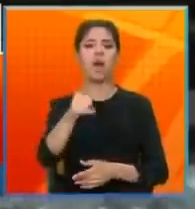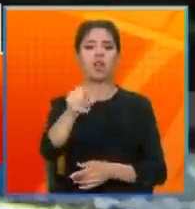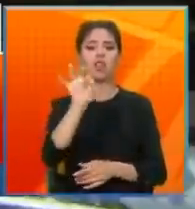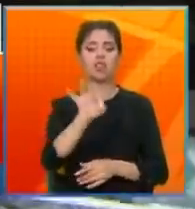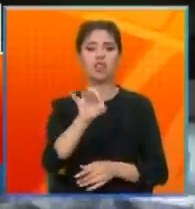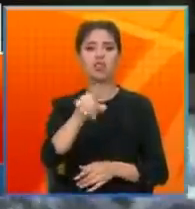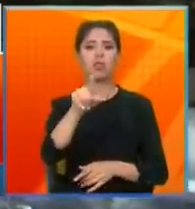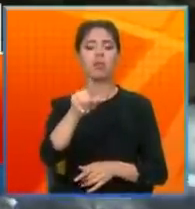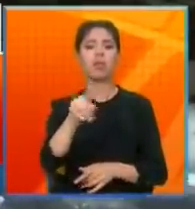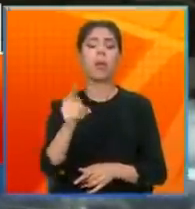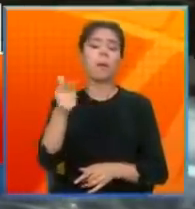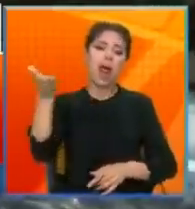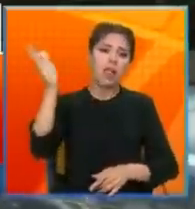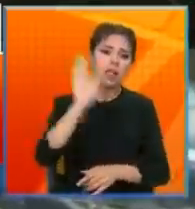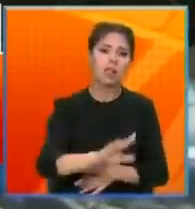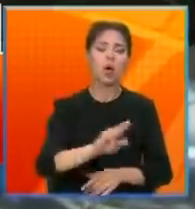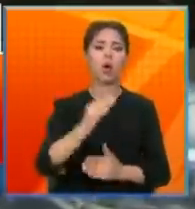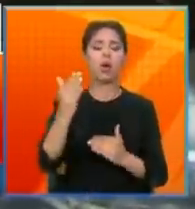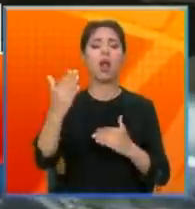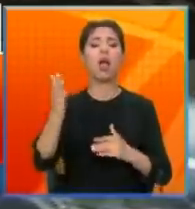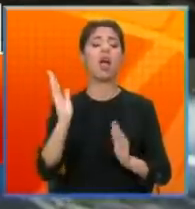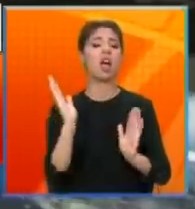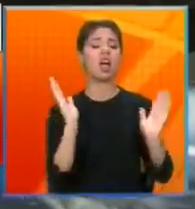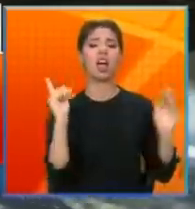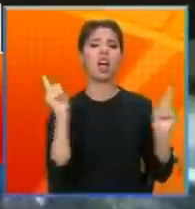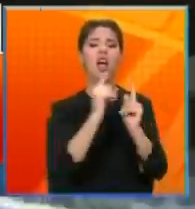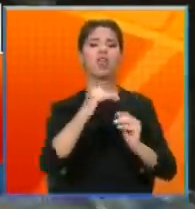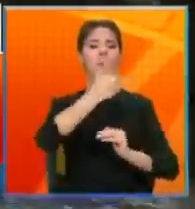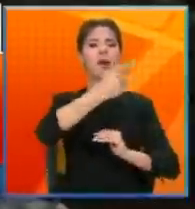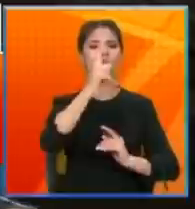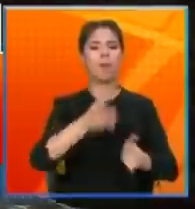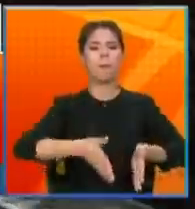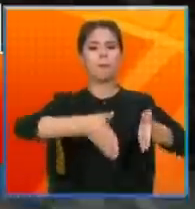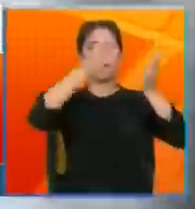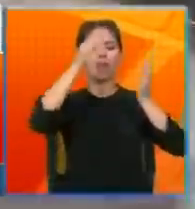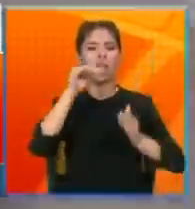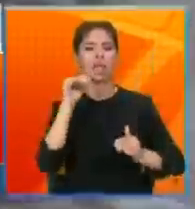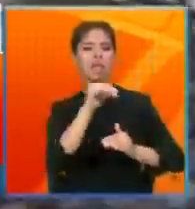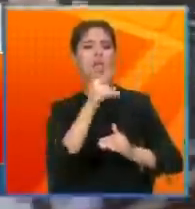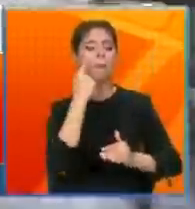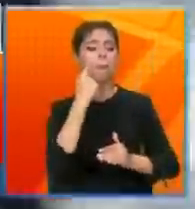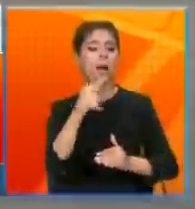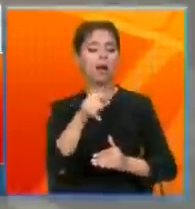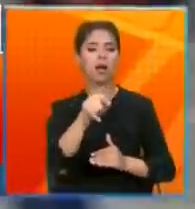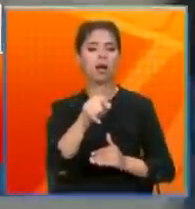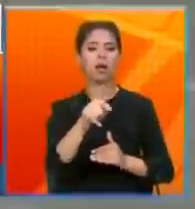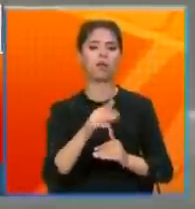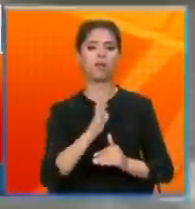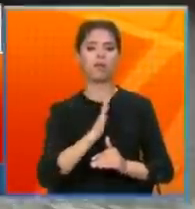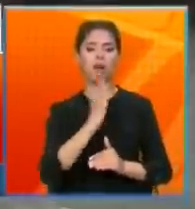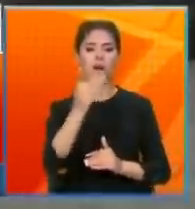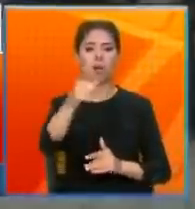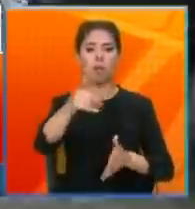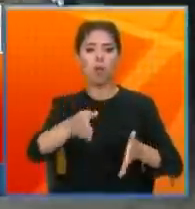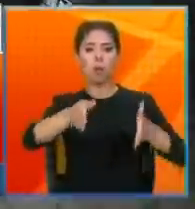yine biraz sonra karşıda başka bir binanın hemen girişine de götüreceğim sizi, bakın.